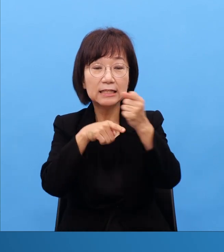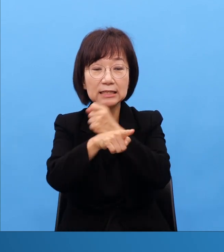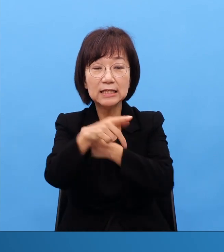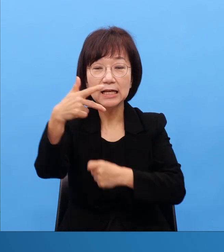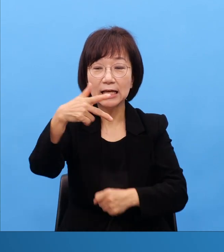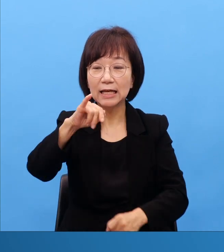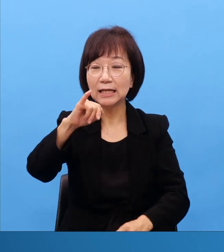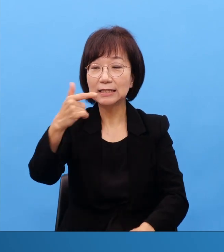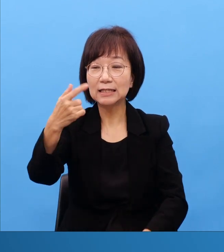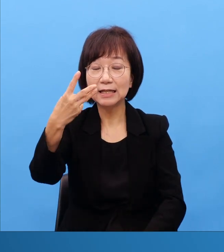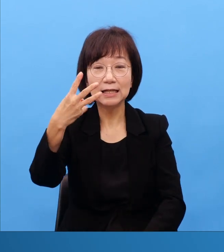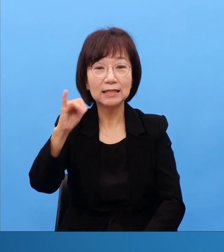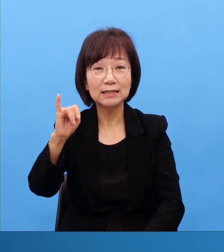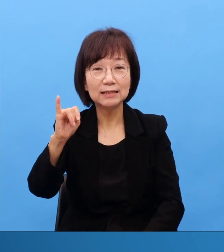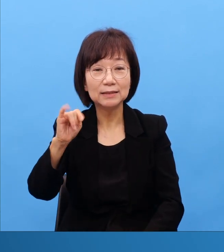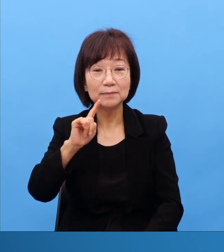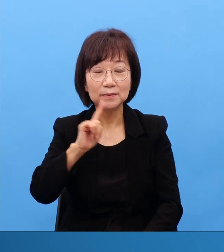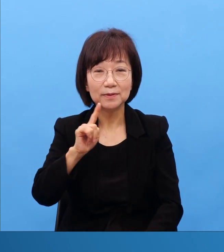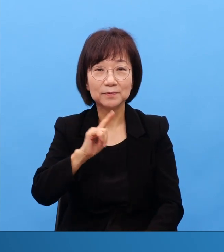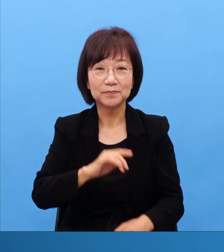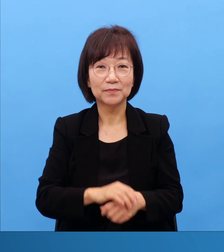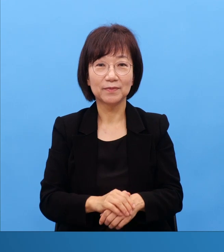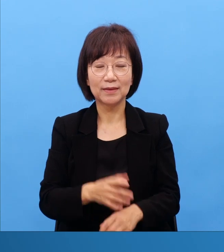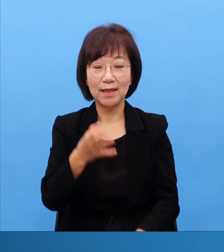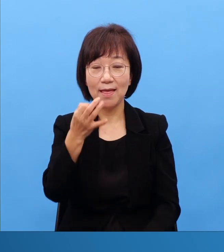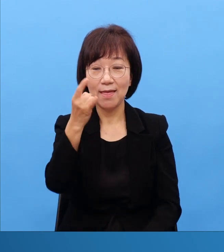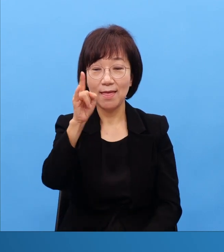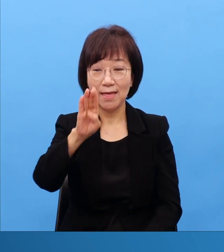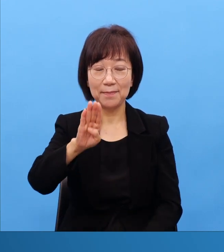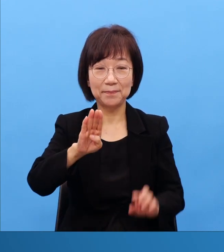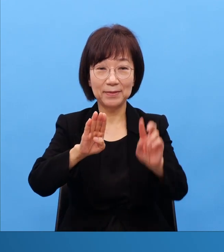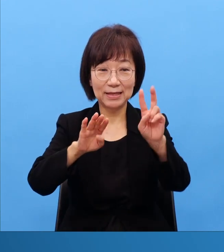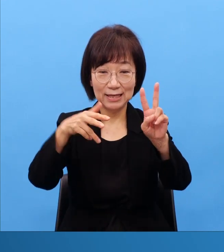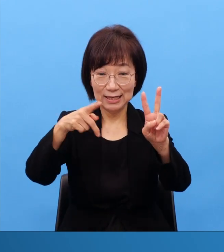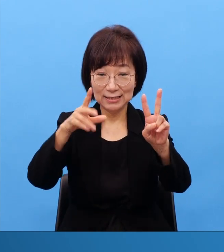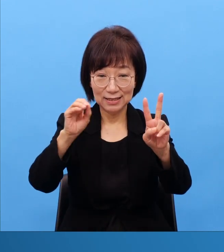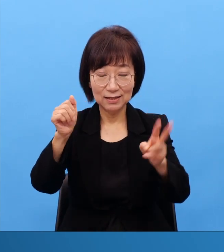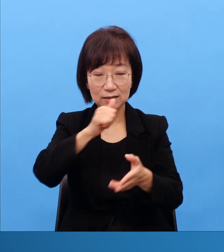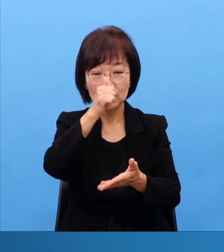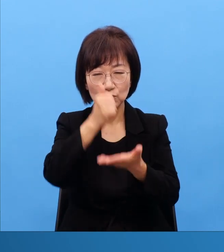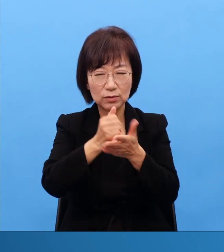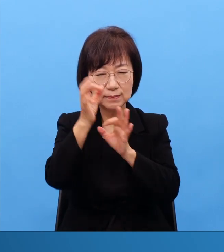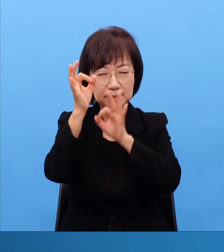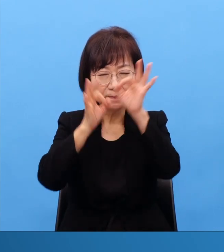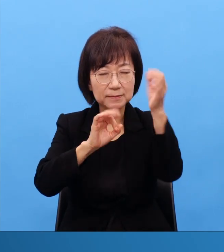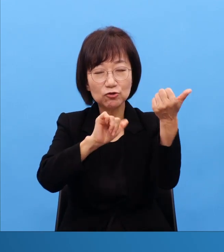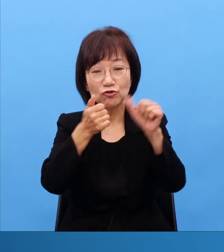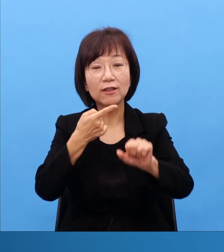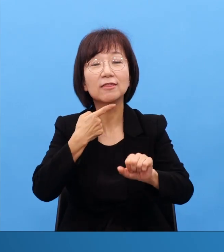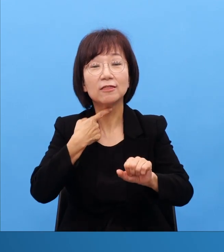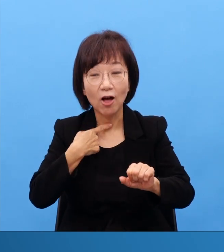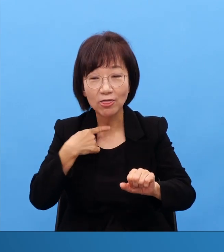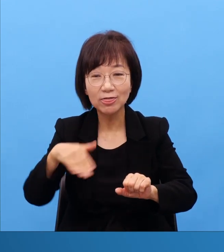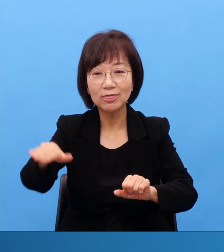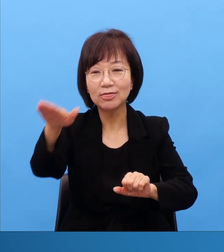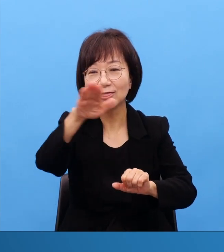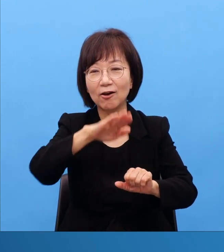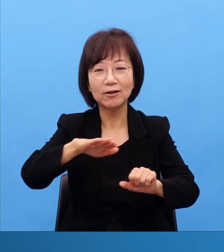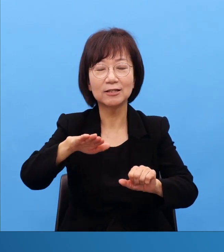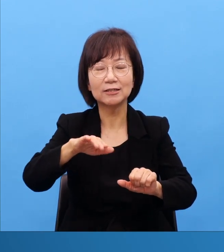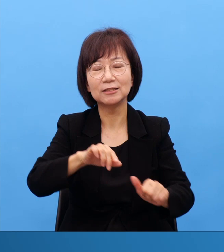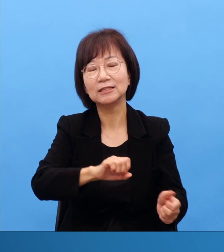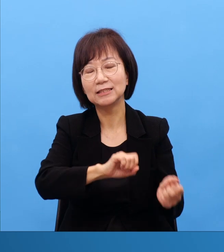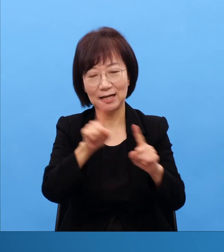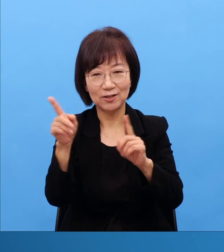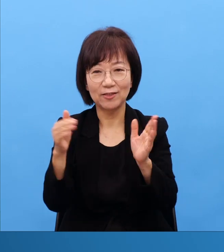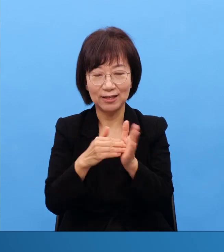돼요. You must not lose hold of it. 에베소 2장에 죄와 허물로 죽었던 너희를 살리셨도다. Ephesians 2 says he has delivered us from